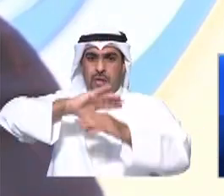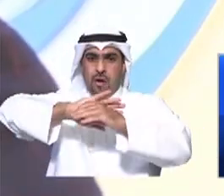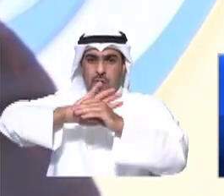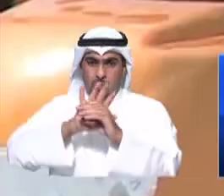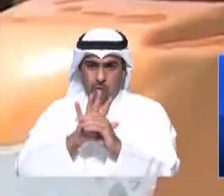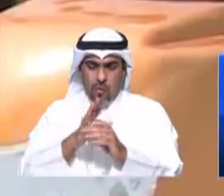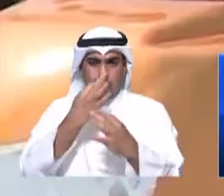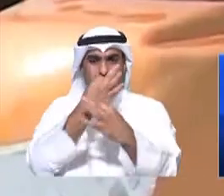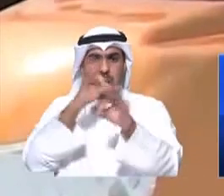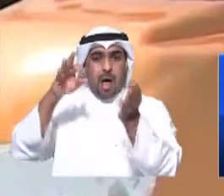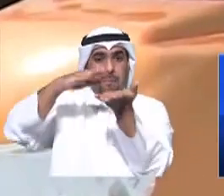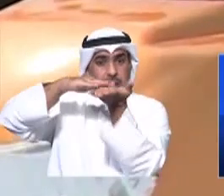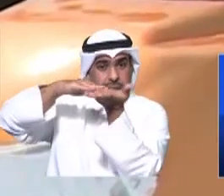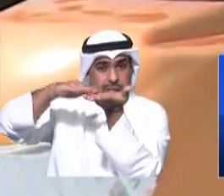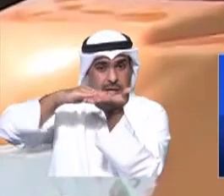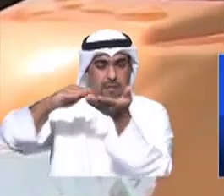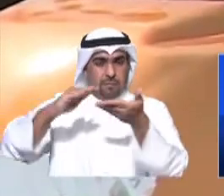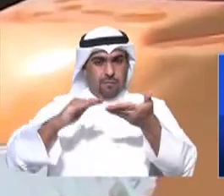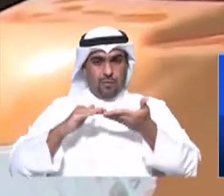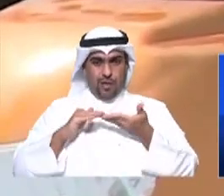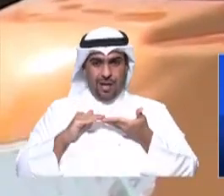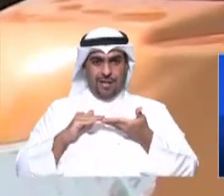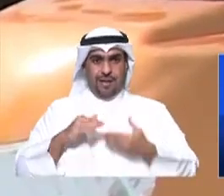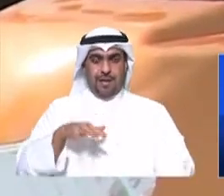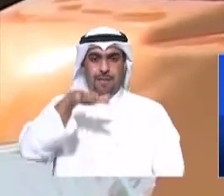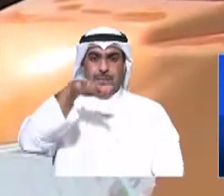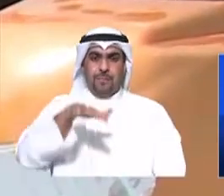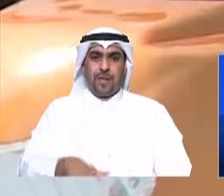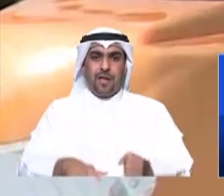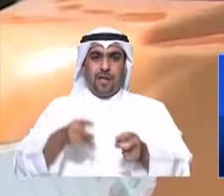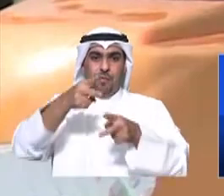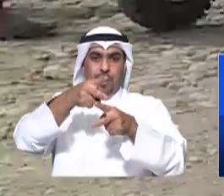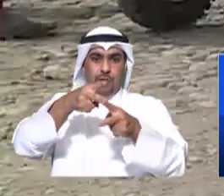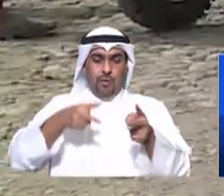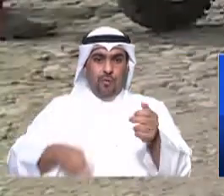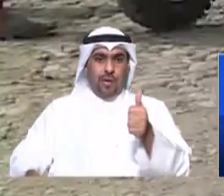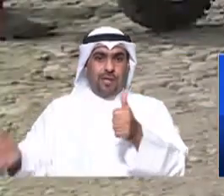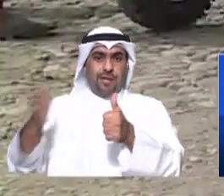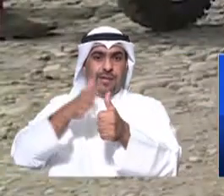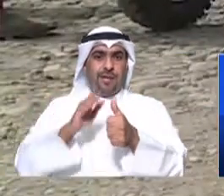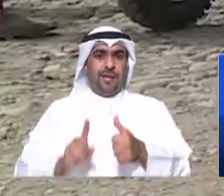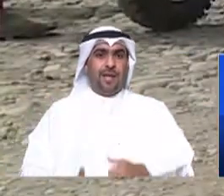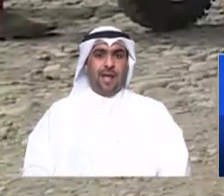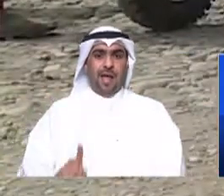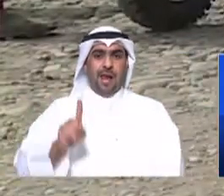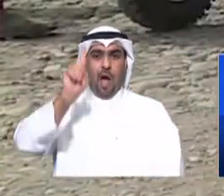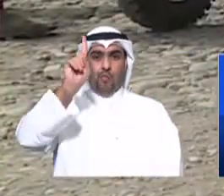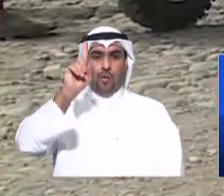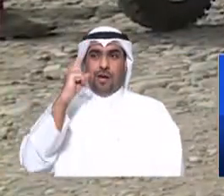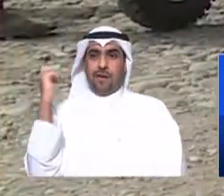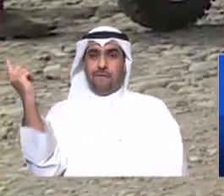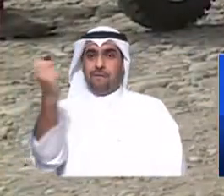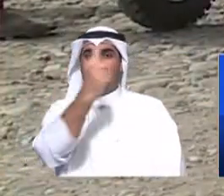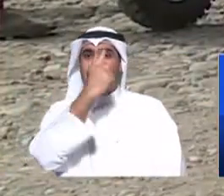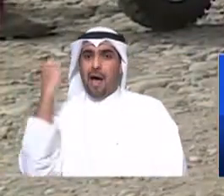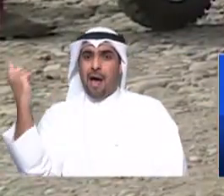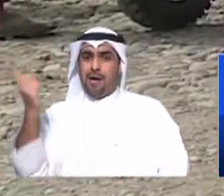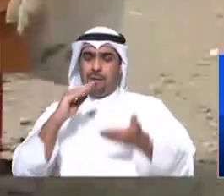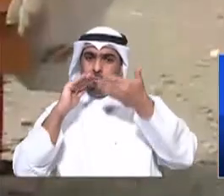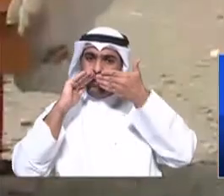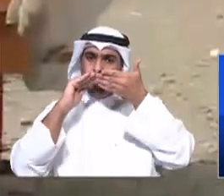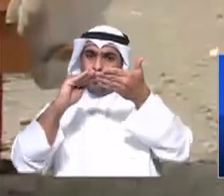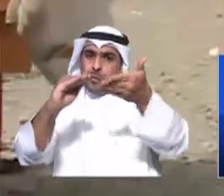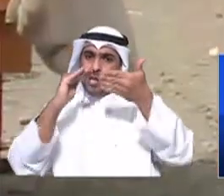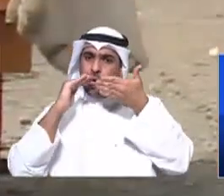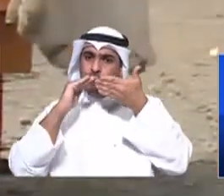الجمهورية اليمنية. تبقى دولة الكويت هي المتربعة على عرش العمل الإنساني لحجم ما تجود به